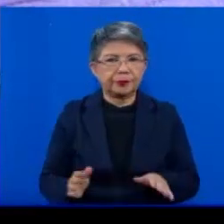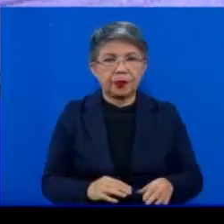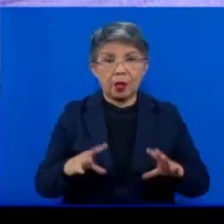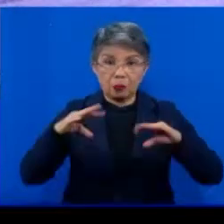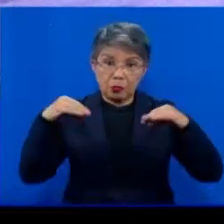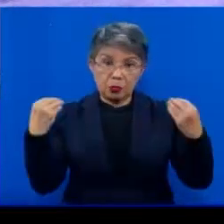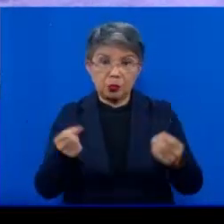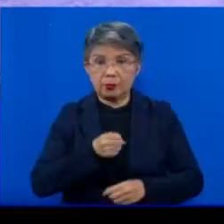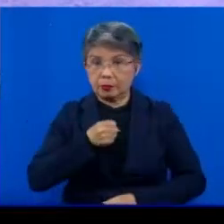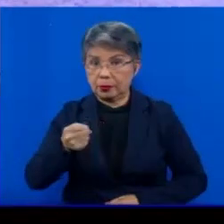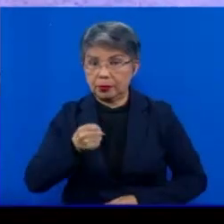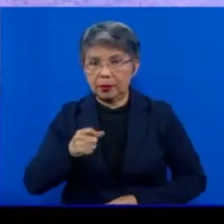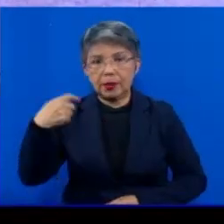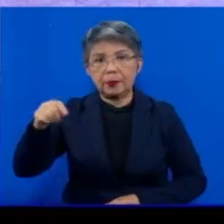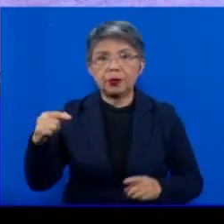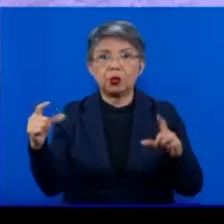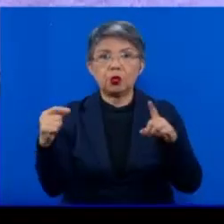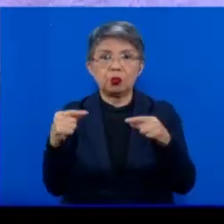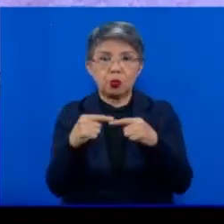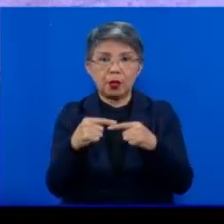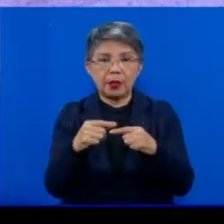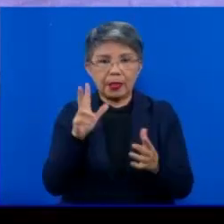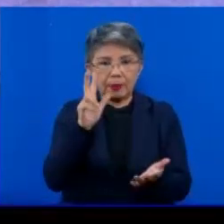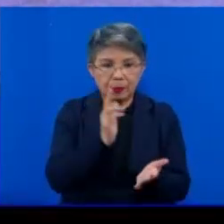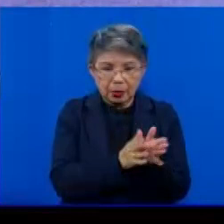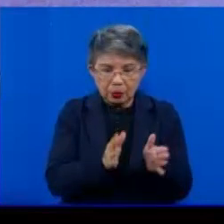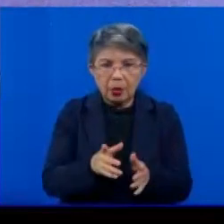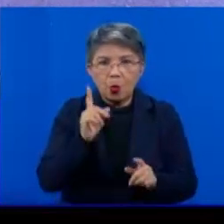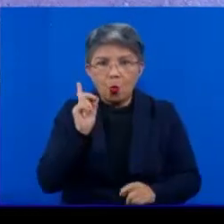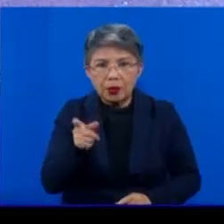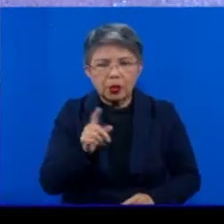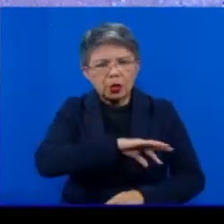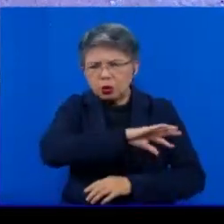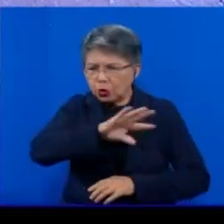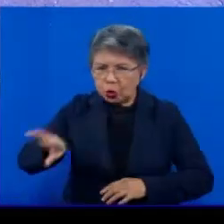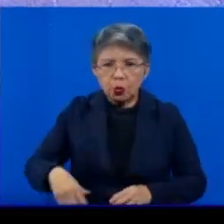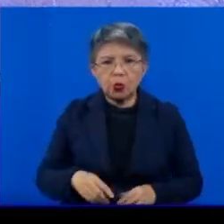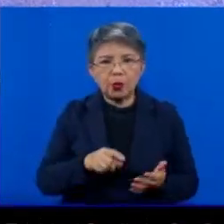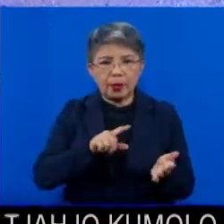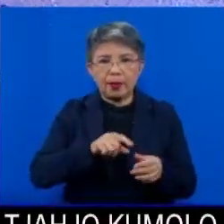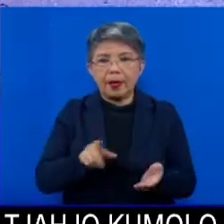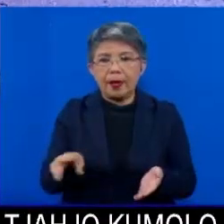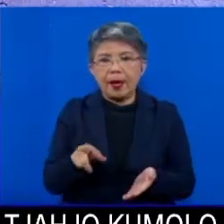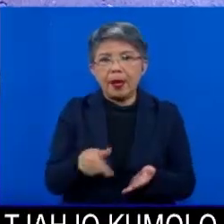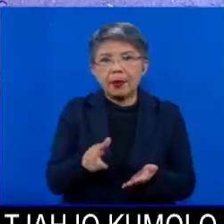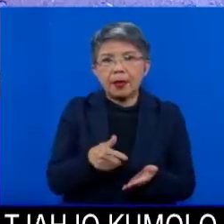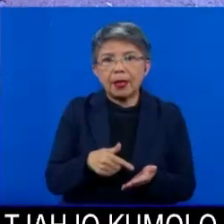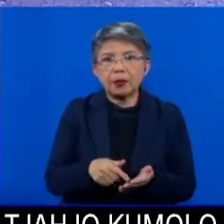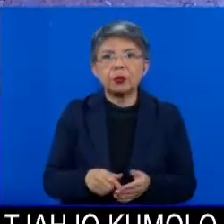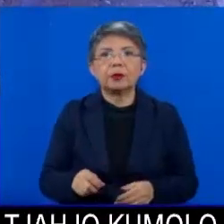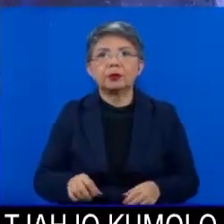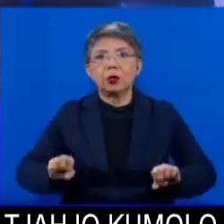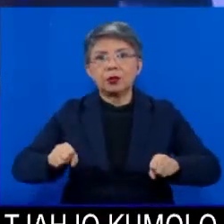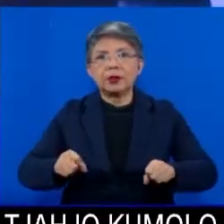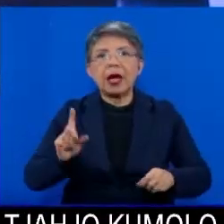konferensi pers pada Rabu siang, Kementerian Perhubungan menerbitkan aturan yang mewajibkan seluruh aplikator ojek online menerapkan tarif baru